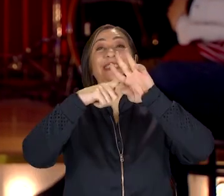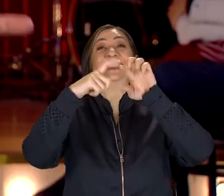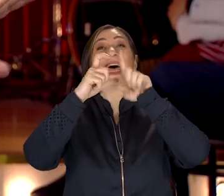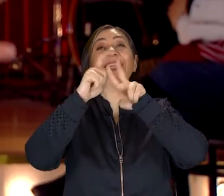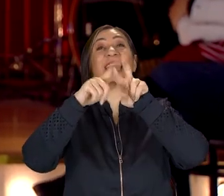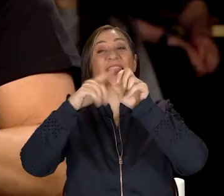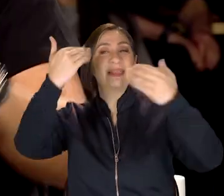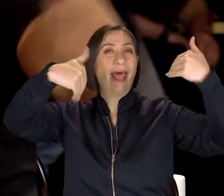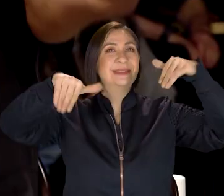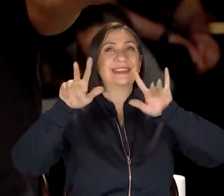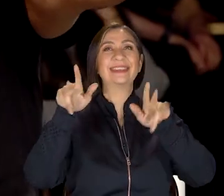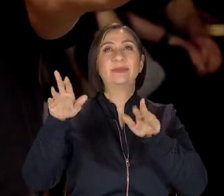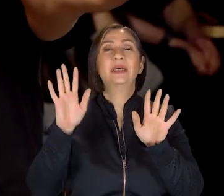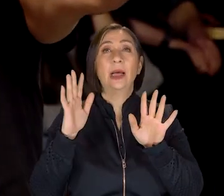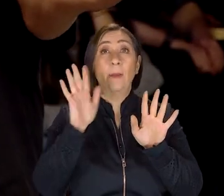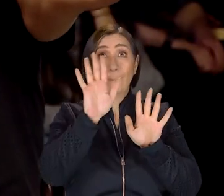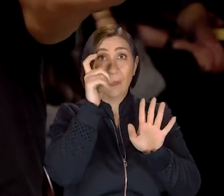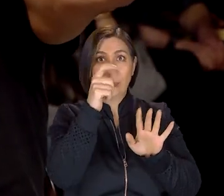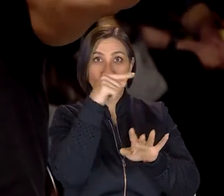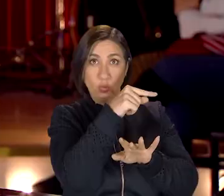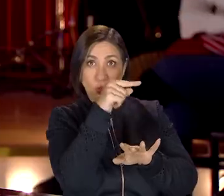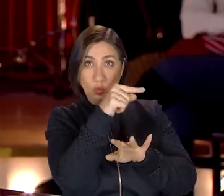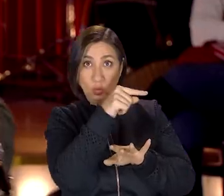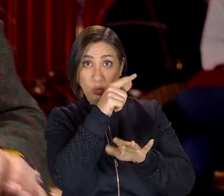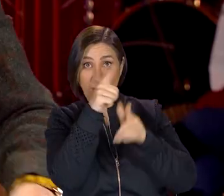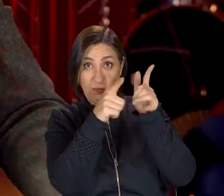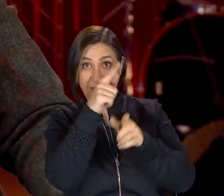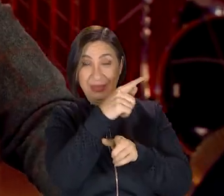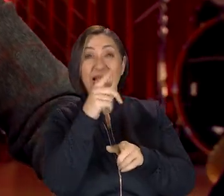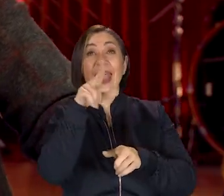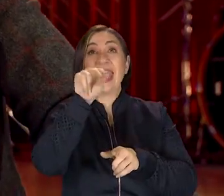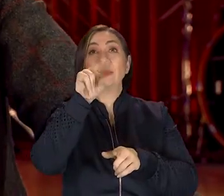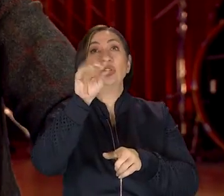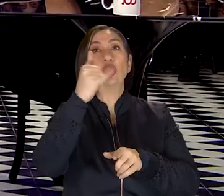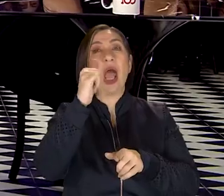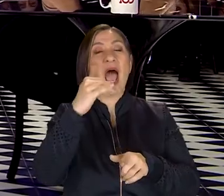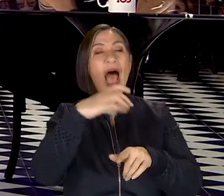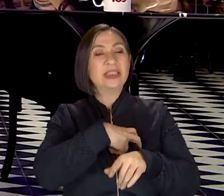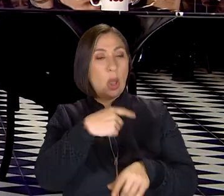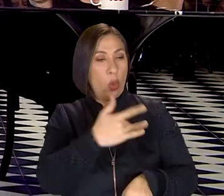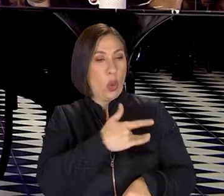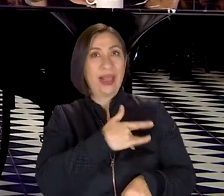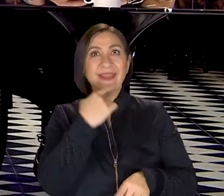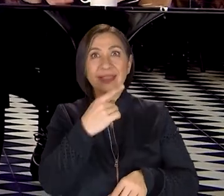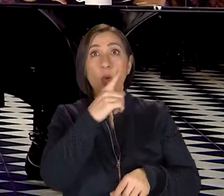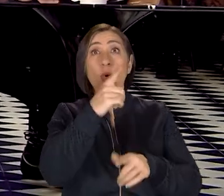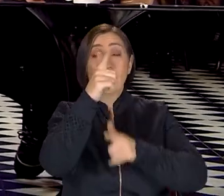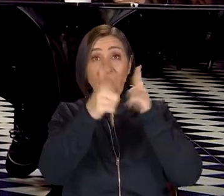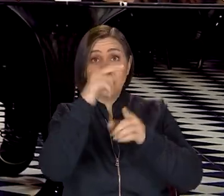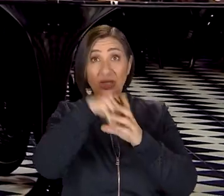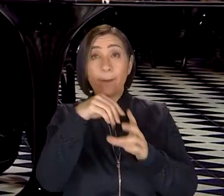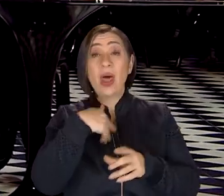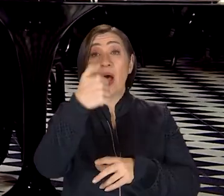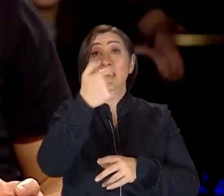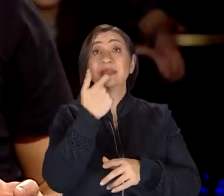etmesi gibi. Evet, yani. Kesinlikle yanlış. Bak benim şu bak şuradan hani o 70 kilo olduğum Aşka Yürek'teki o görüntüden. Ya ben gerçekten